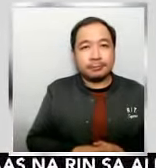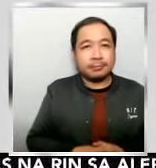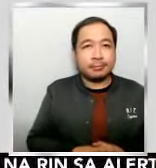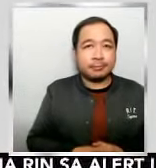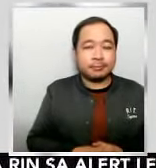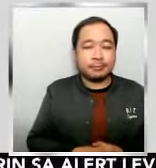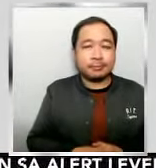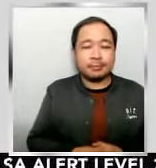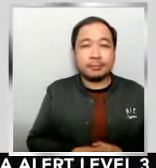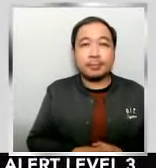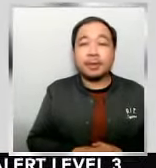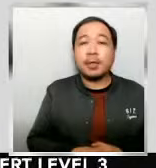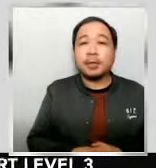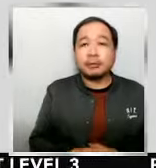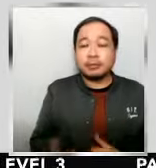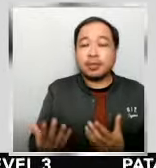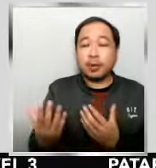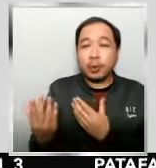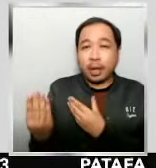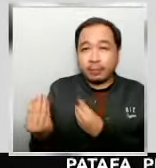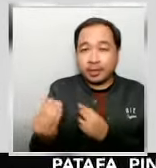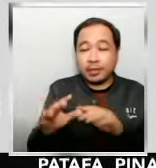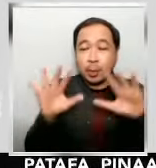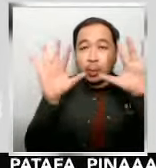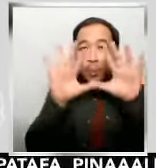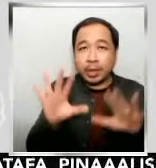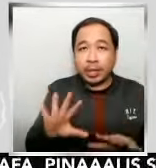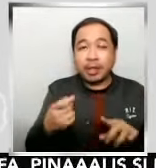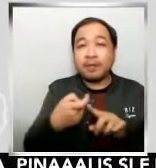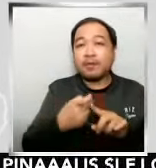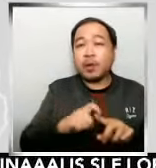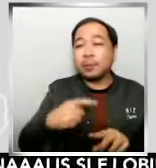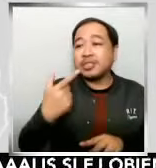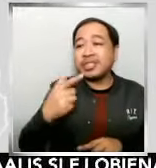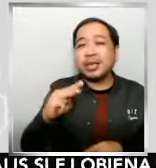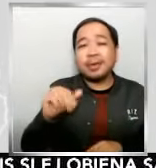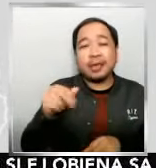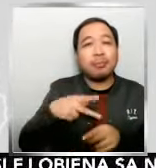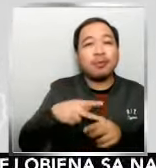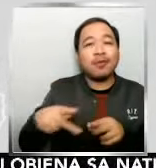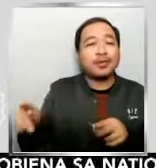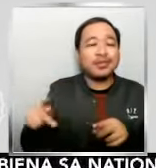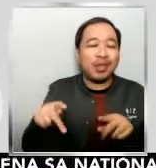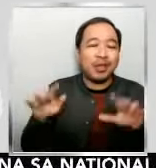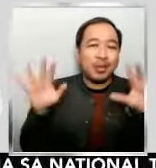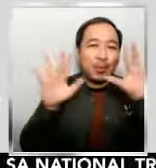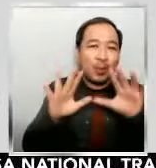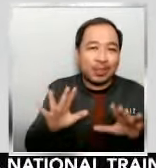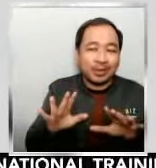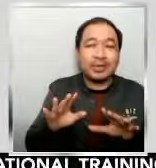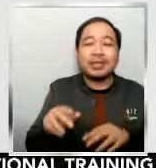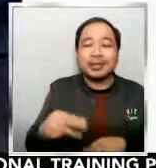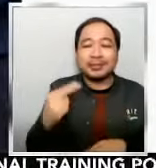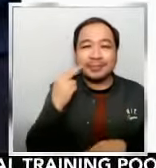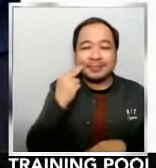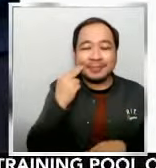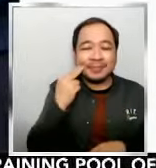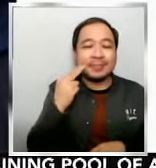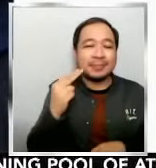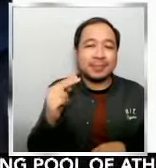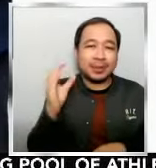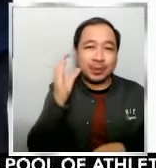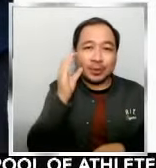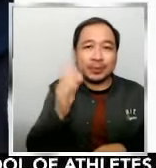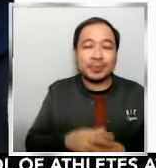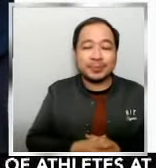Ang ulat panahon ni GMA resident meteorologist Nathaniel Mangtani Cruz.